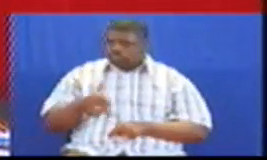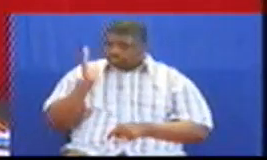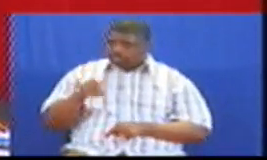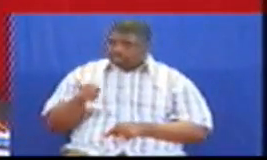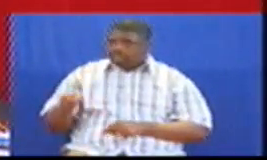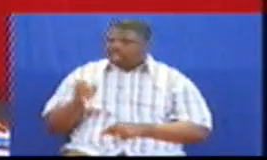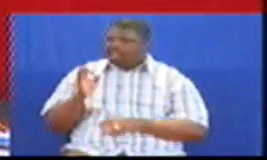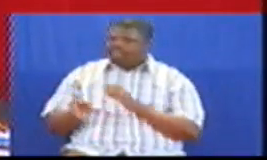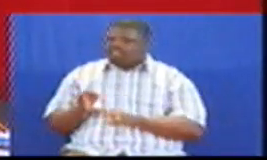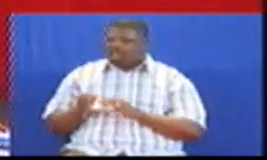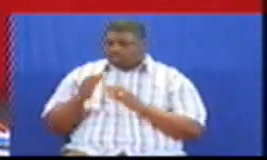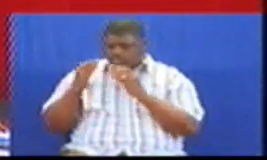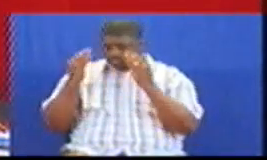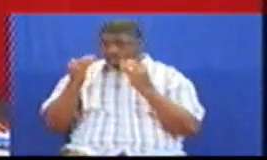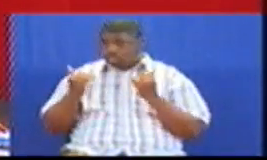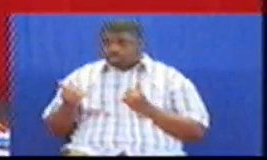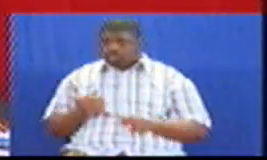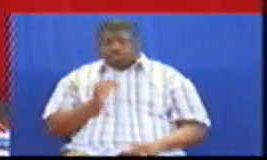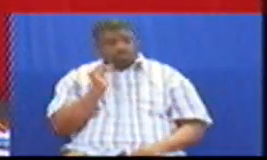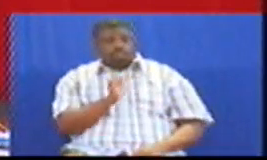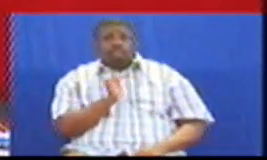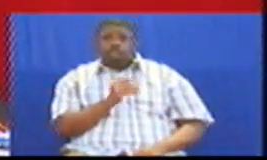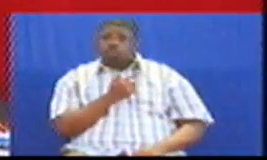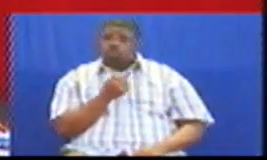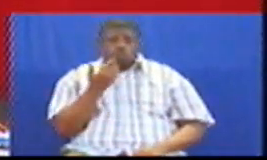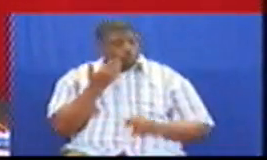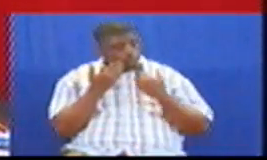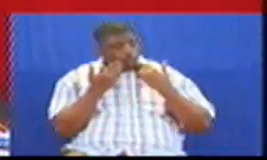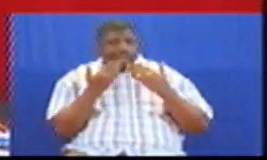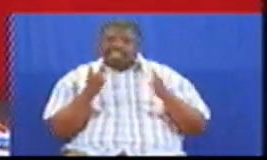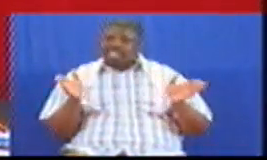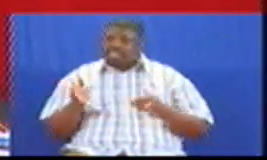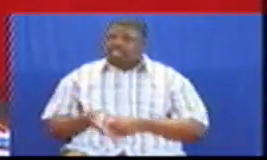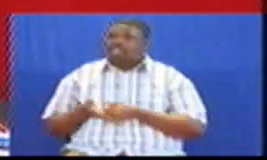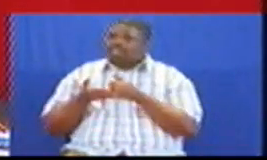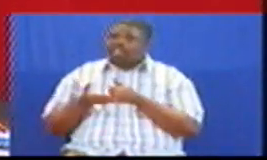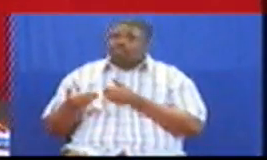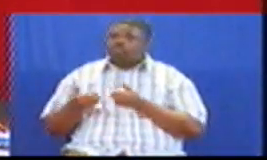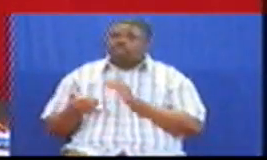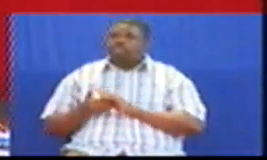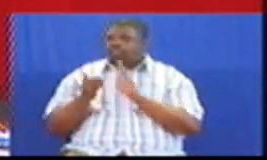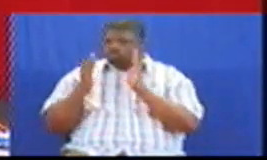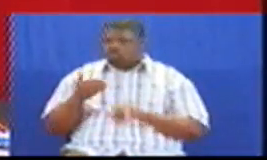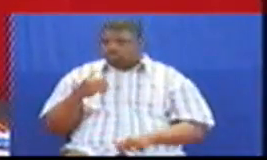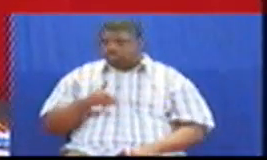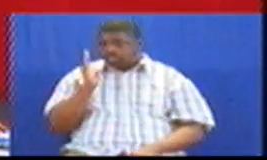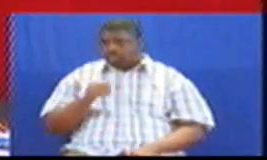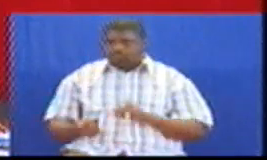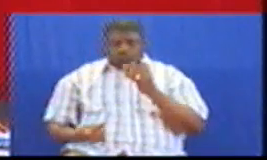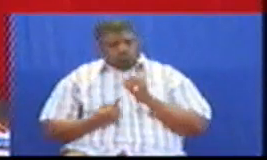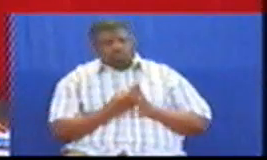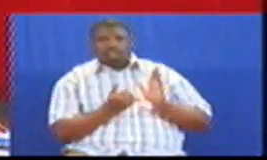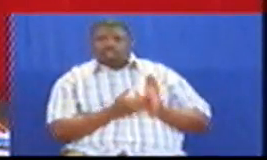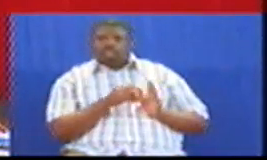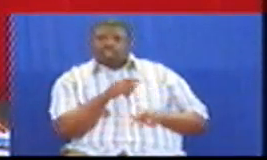awe judge. Nilipenda tu kumfahamisha kwamba naibu mwanasheria mkuu wa serikali kwa mujibu wa sheria yeye